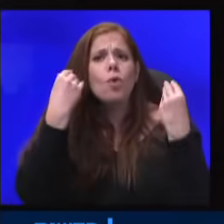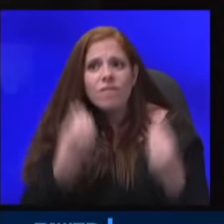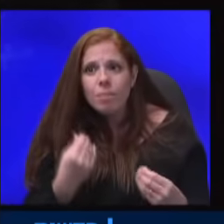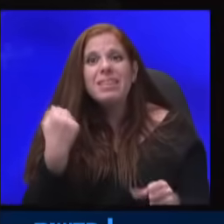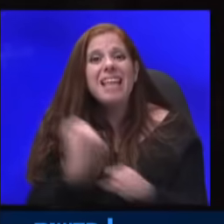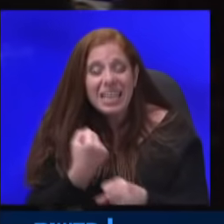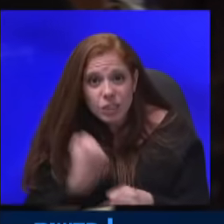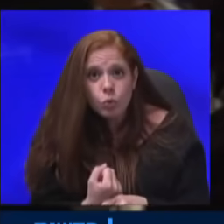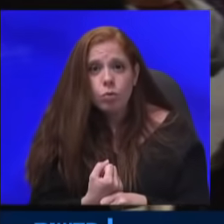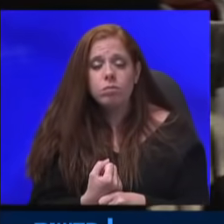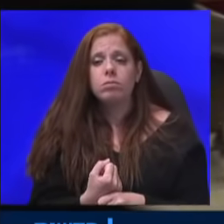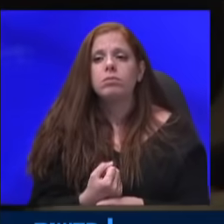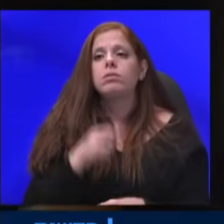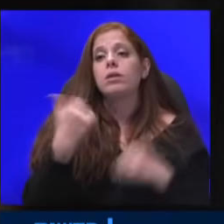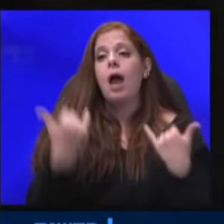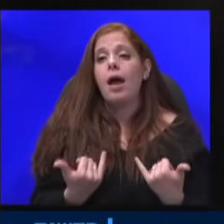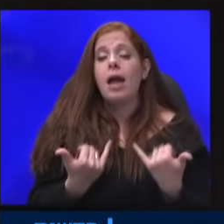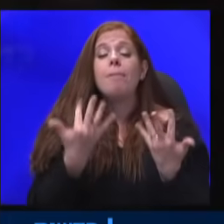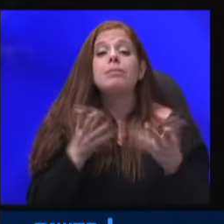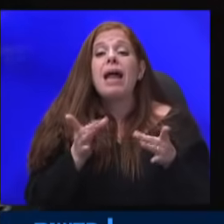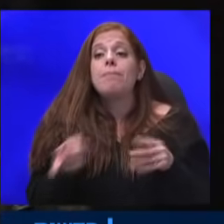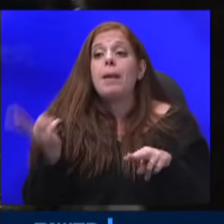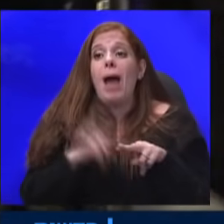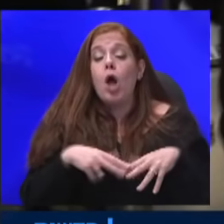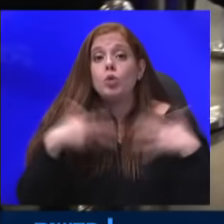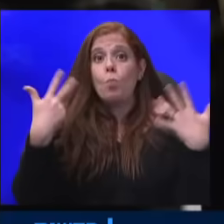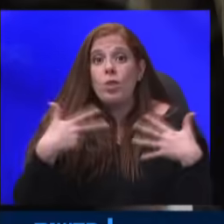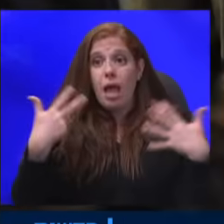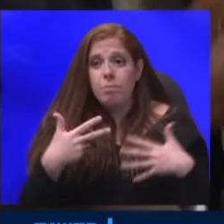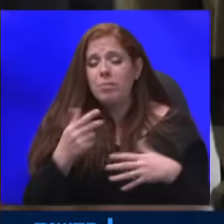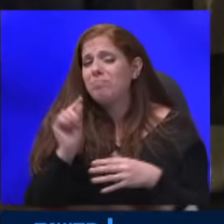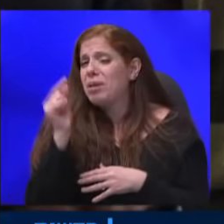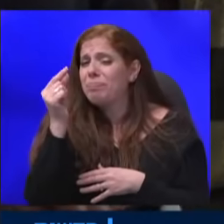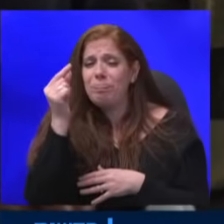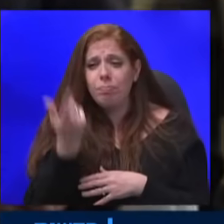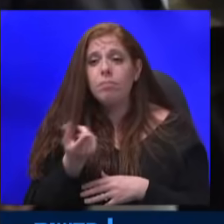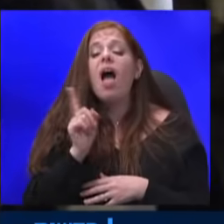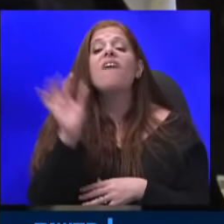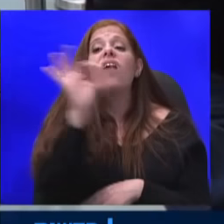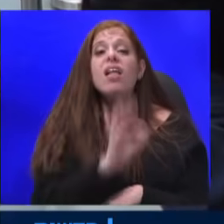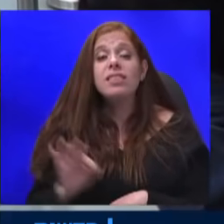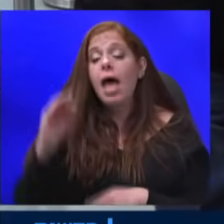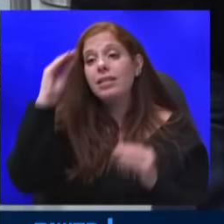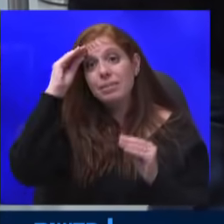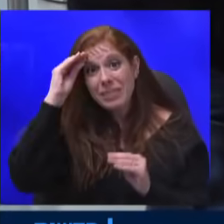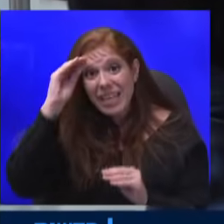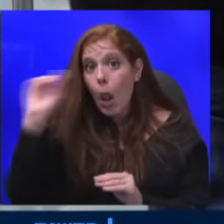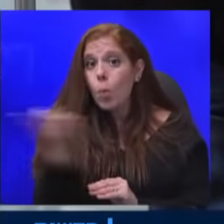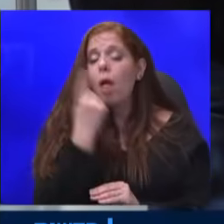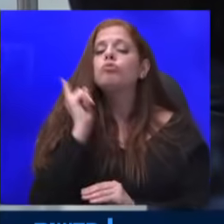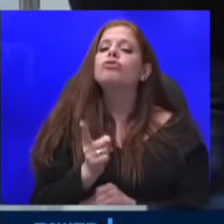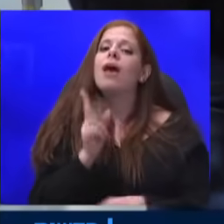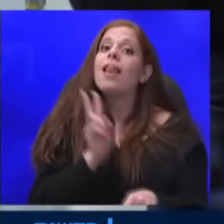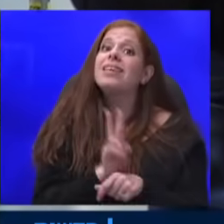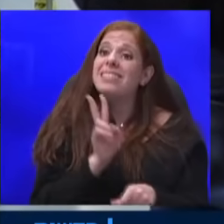זה. כרגע מספר הנדבקים אחרי 8 ימים מהחיסון השני הוא זניח, אבל עדיין מזכיר לכולם, עד כמה צריך